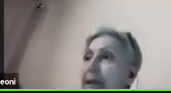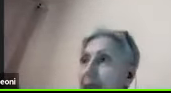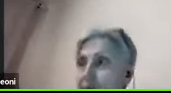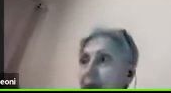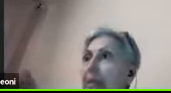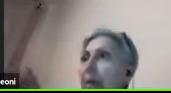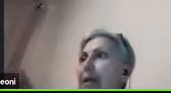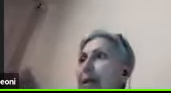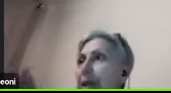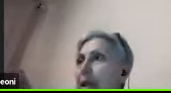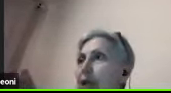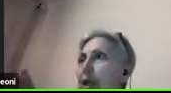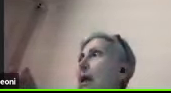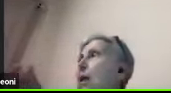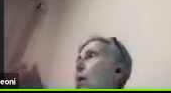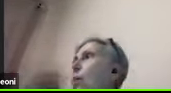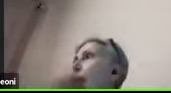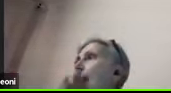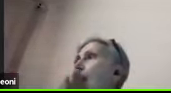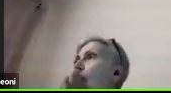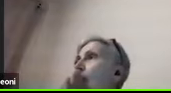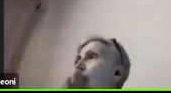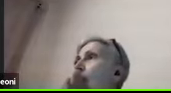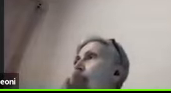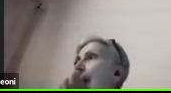ad accrescere, proprio ad accrescere